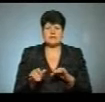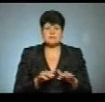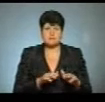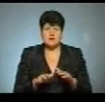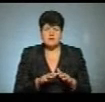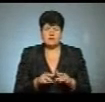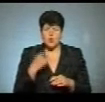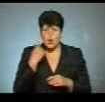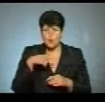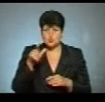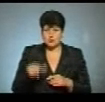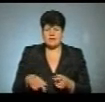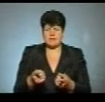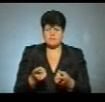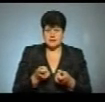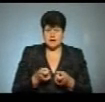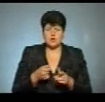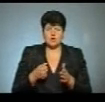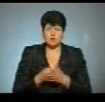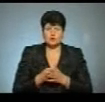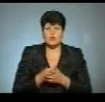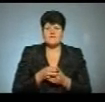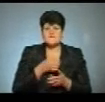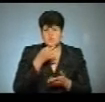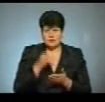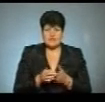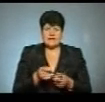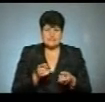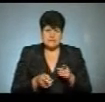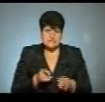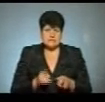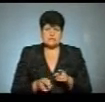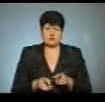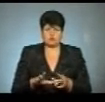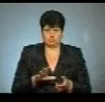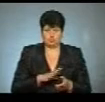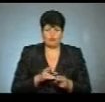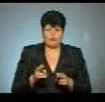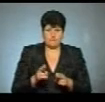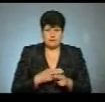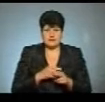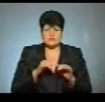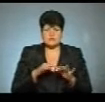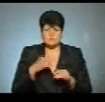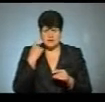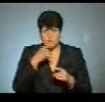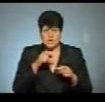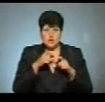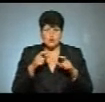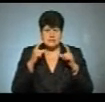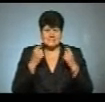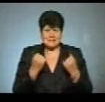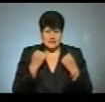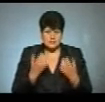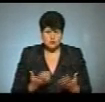справи, особа, яка притягується до адміністративної відповідальності, дійсно був без засобів індивідуального захисту.